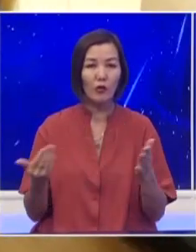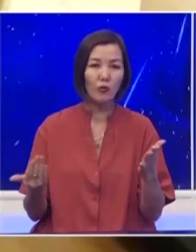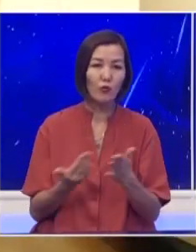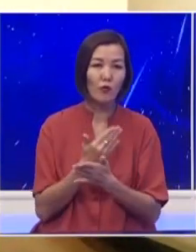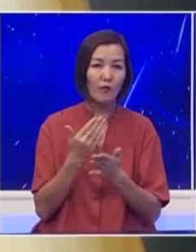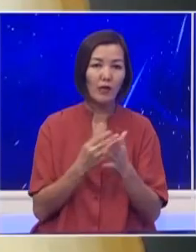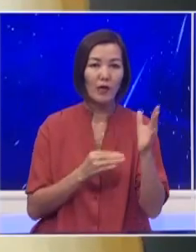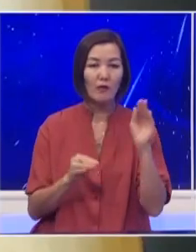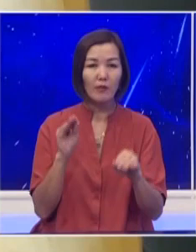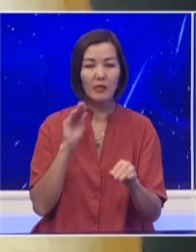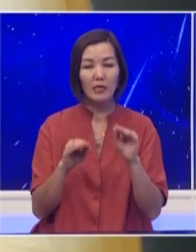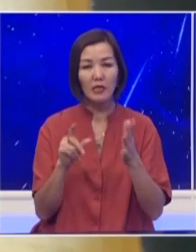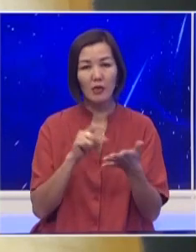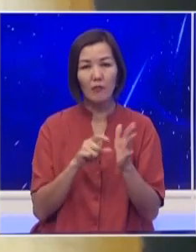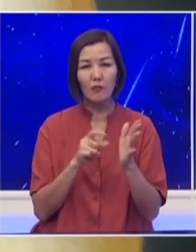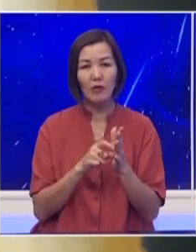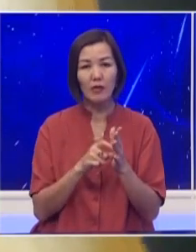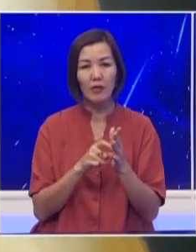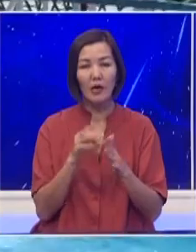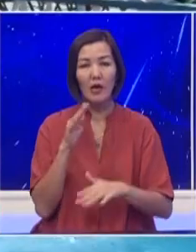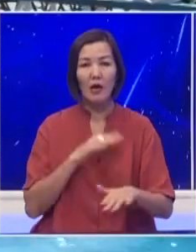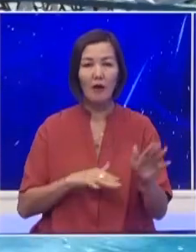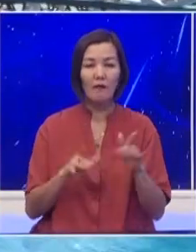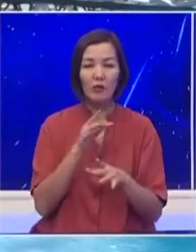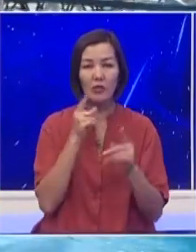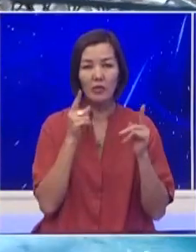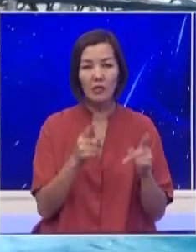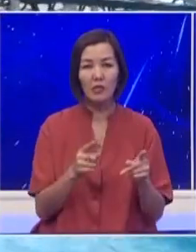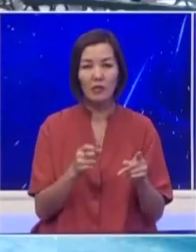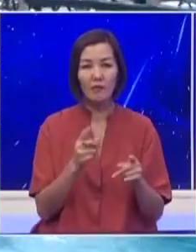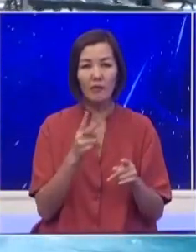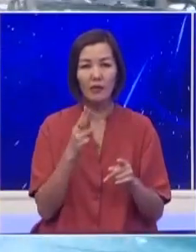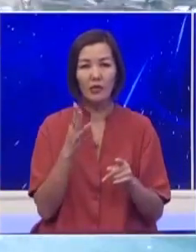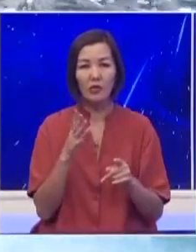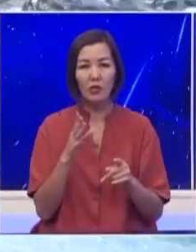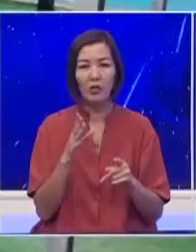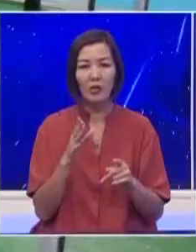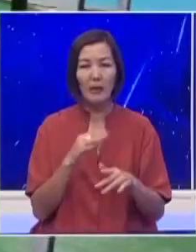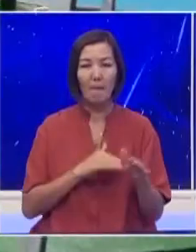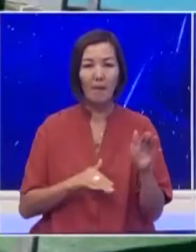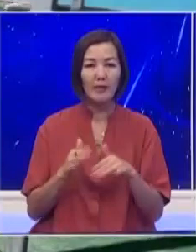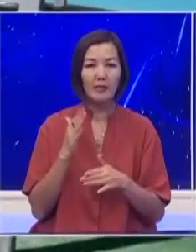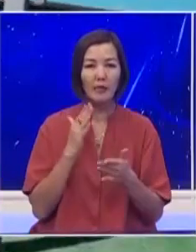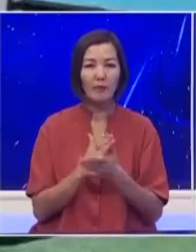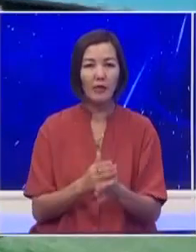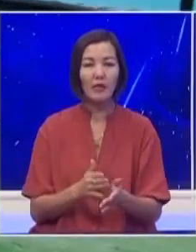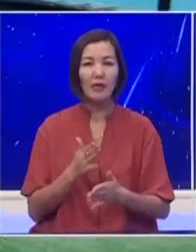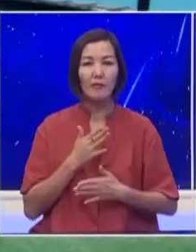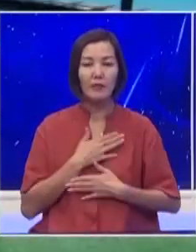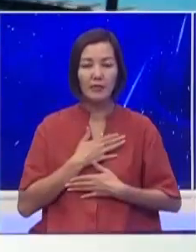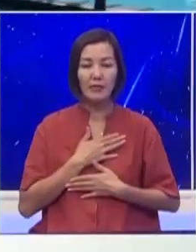үлгіде безендірілген бөлмелер, аквапарк, жас ерекшелігіне қарай бірнеше бассейн бар. Біздің